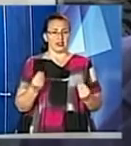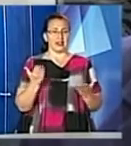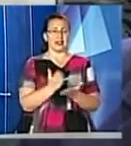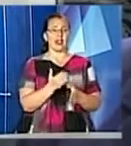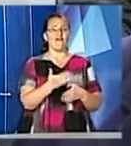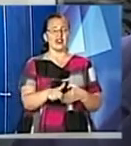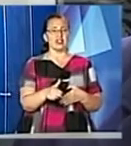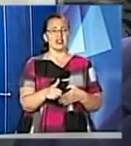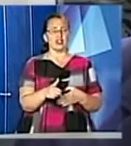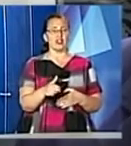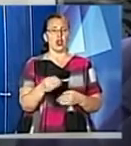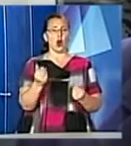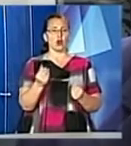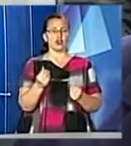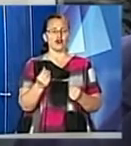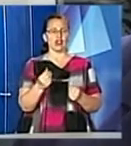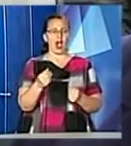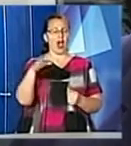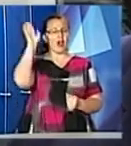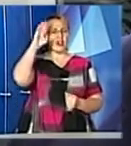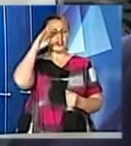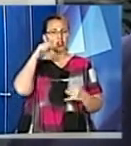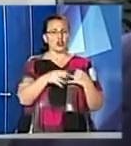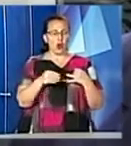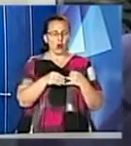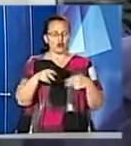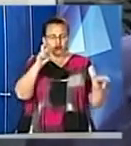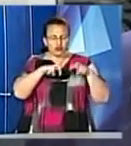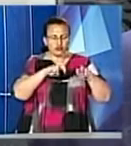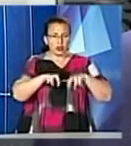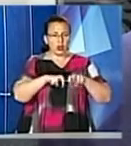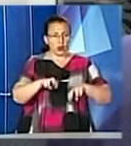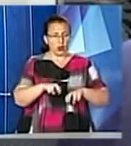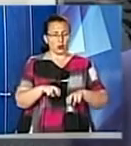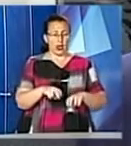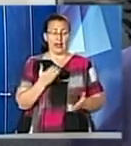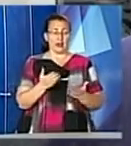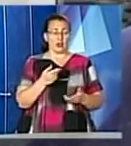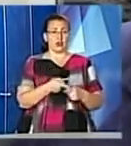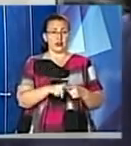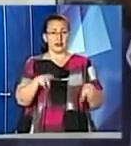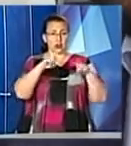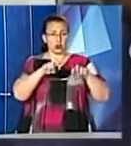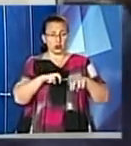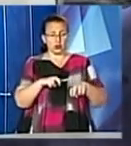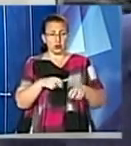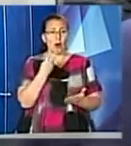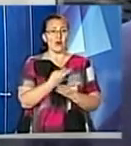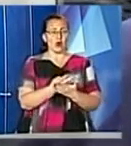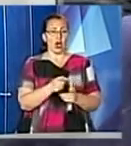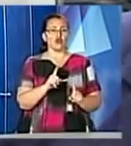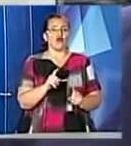на гідрогеологічні вишукування. Тобто, якщо гідрогеологічні вишукування покажуть нам, який дебіт води ми можемо зібрати